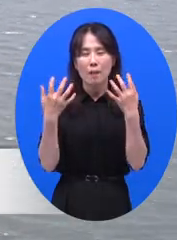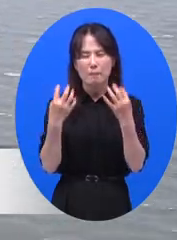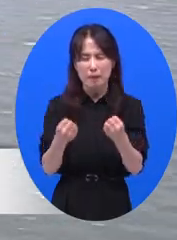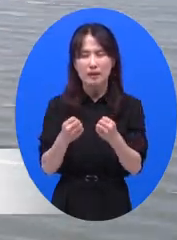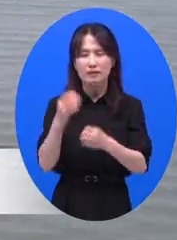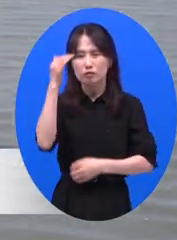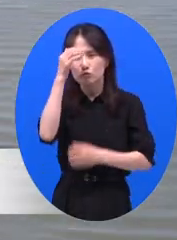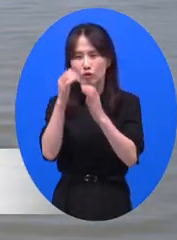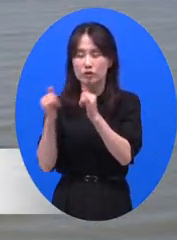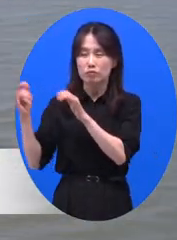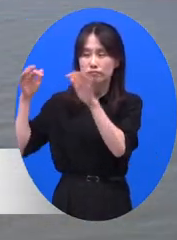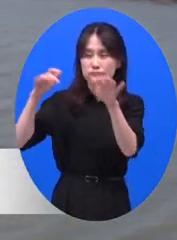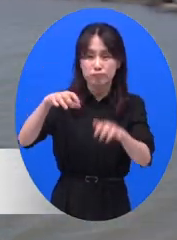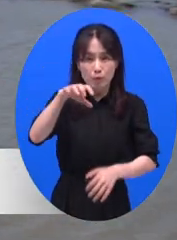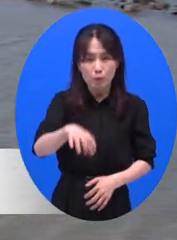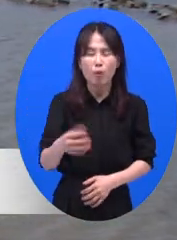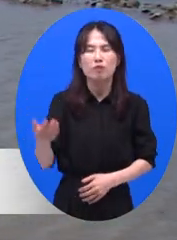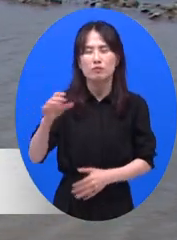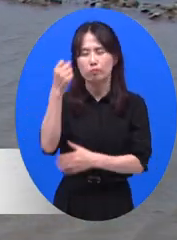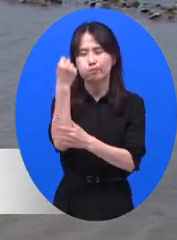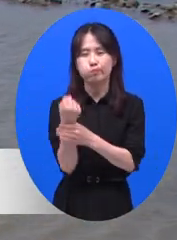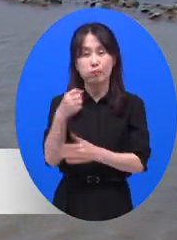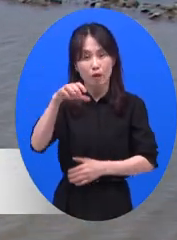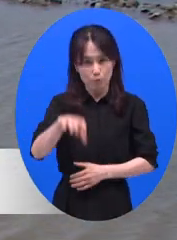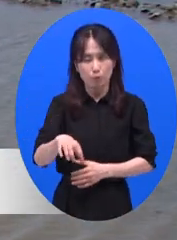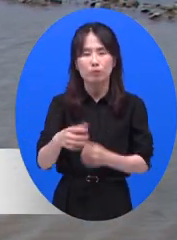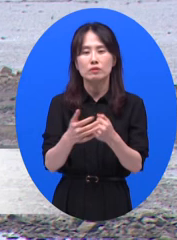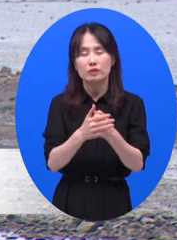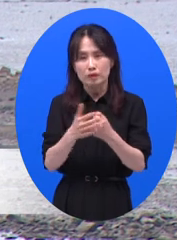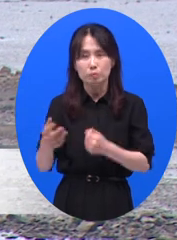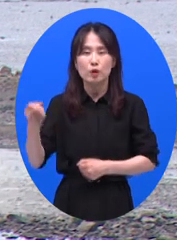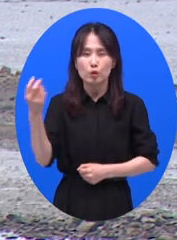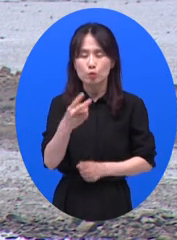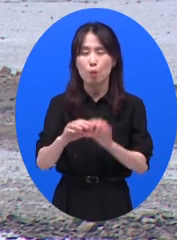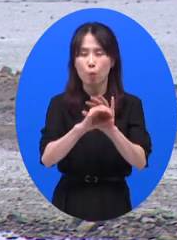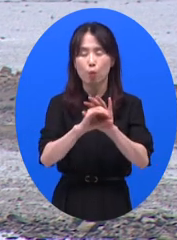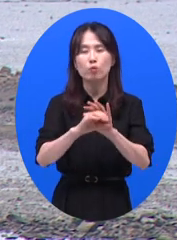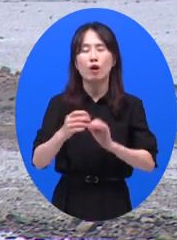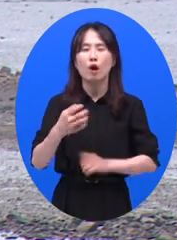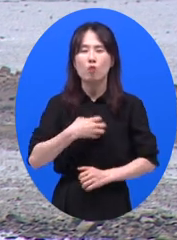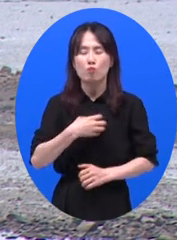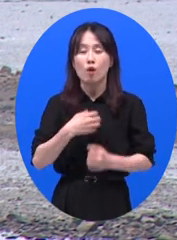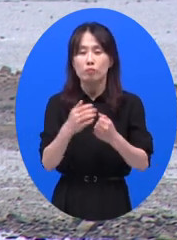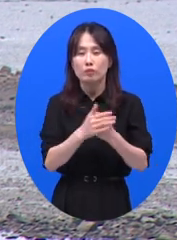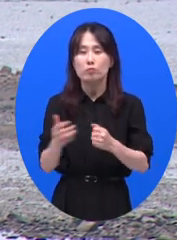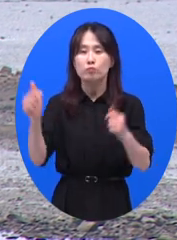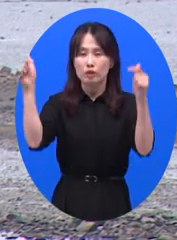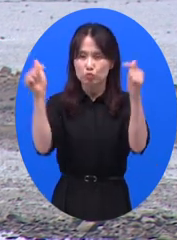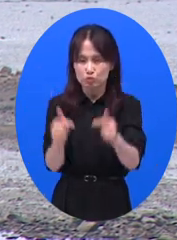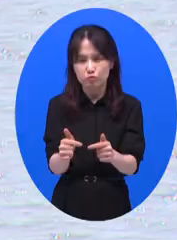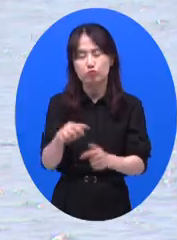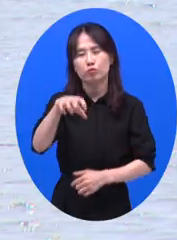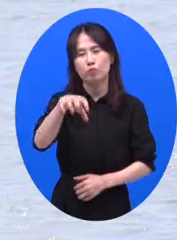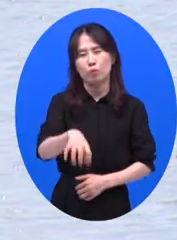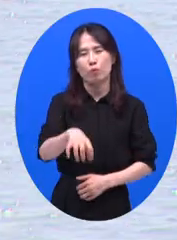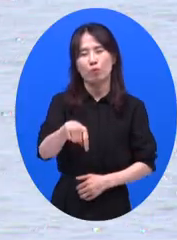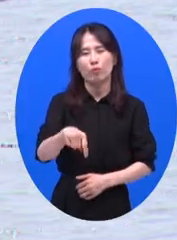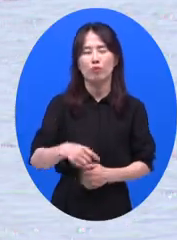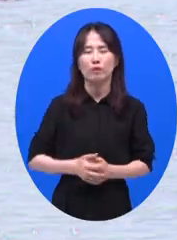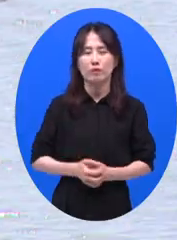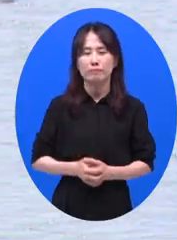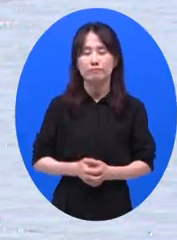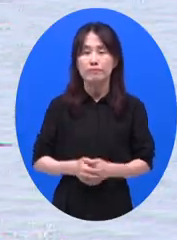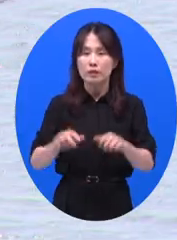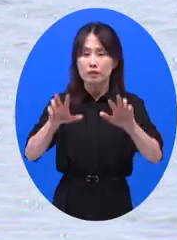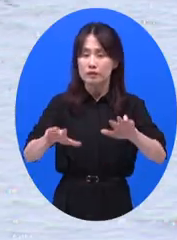매년 많은 관광객이 찾아오는 곳이지만 오래된 시설과 단순 체험으로 코론 알고 위기 속에서 관광객 증가에는 한계가 있었던